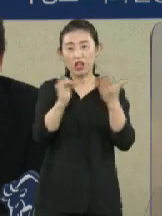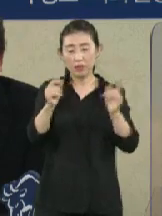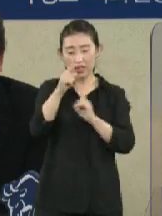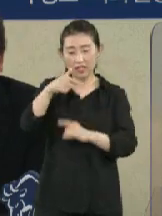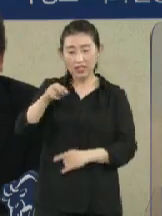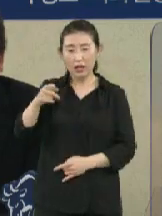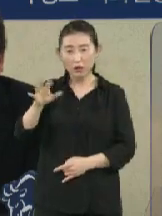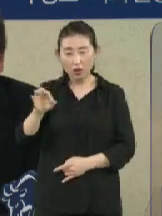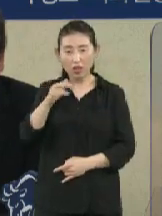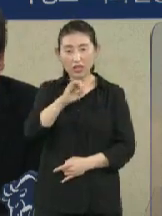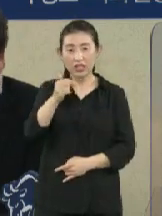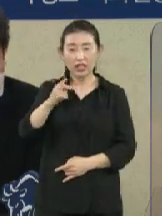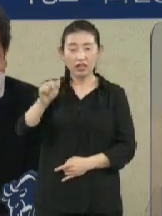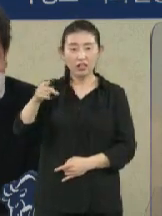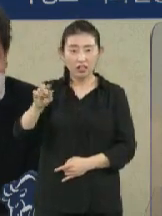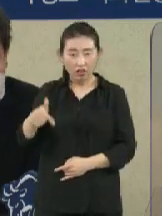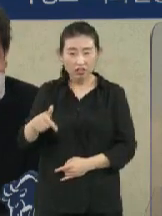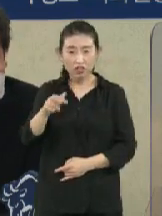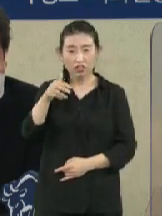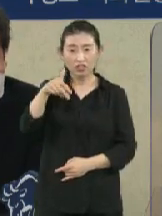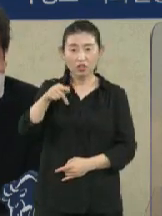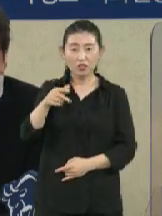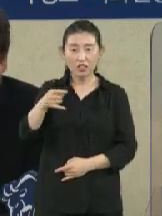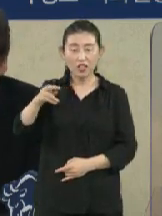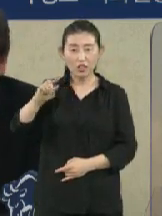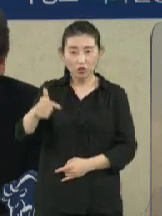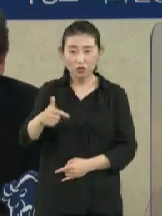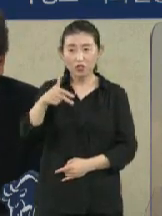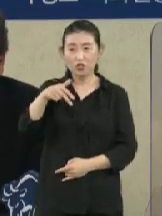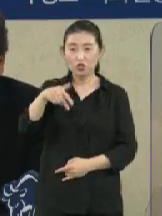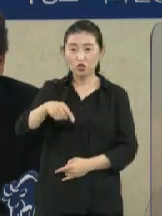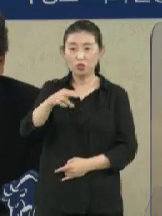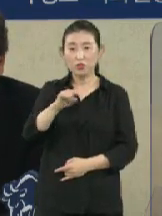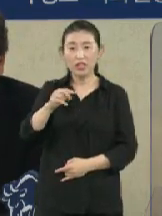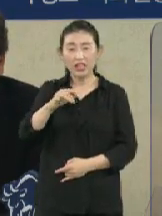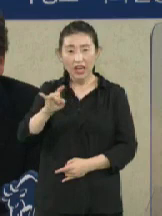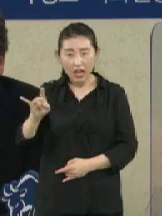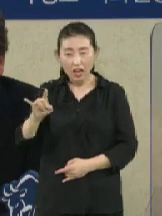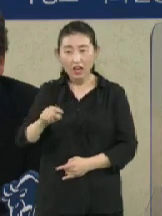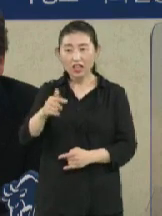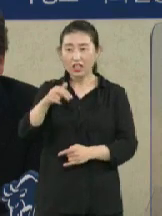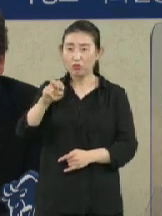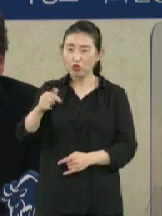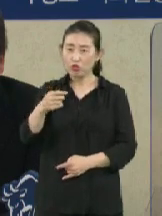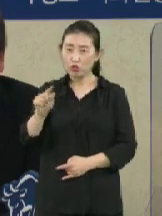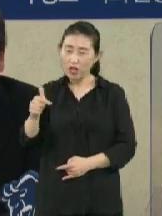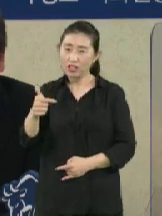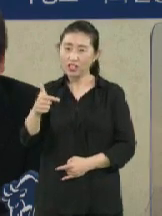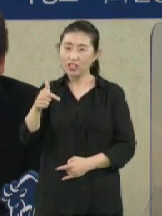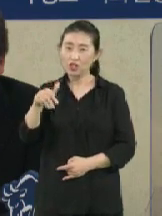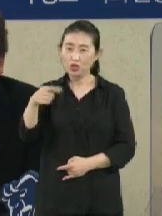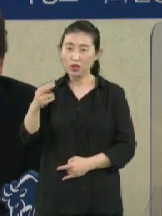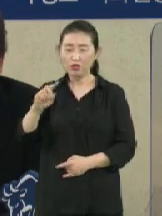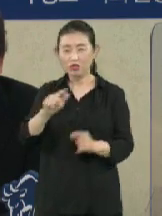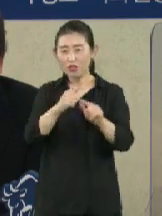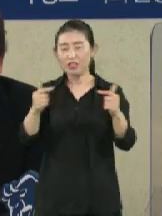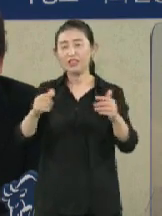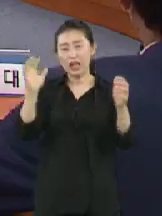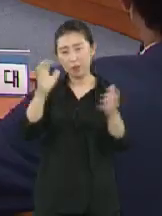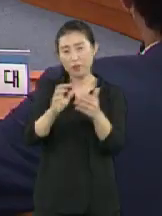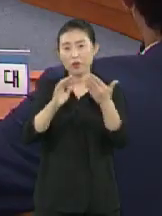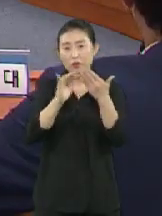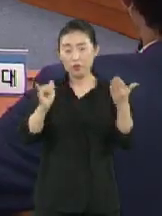이재명, 이낙연, 정세균, 추미애, 박용진, 이광재, 김두관, 최문순 등 9명이